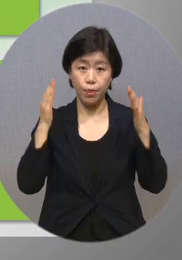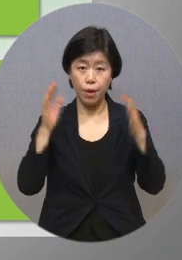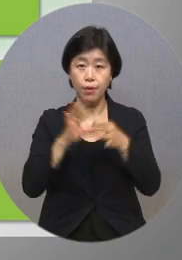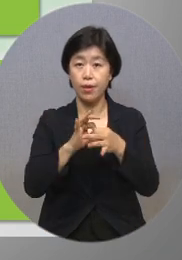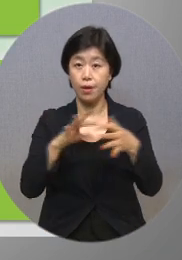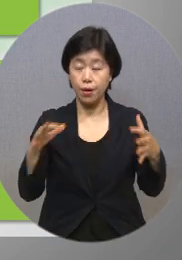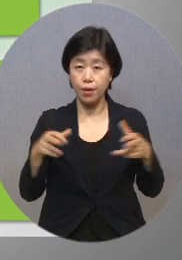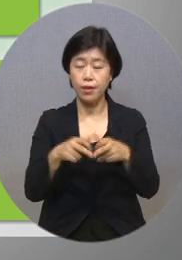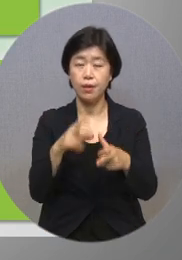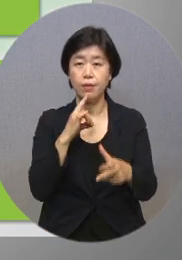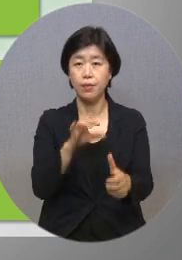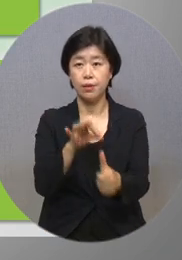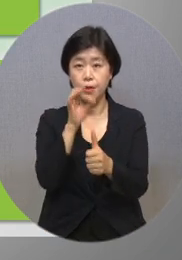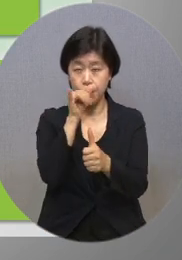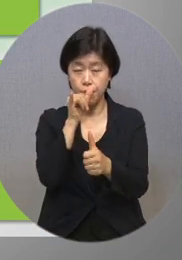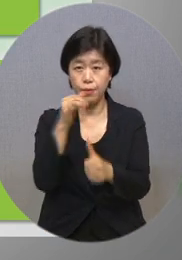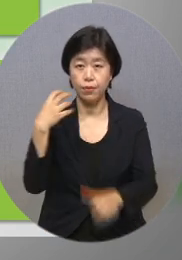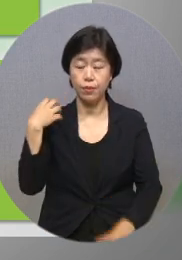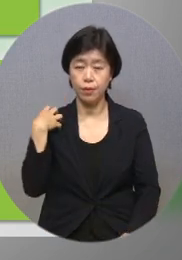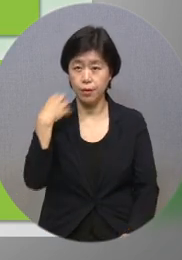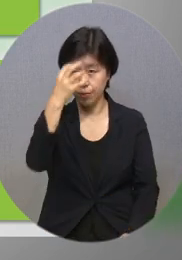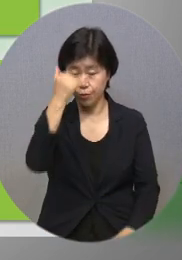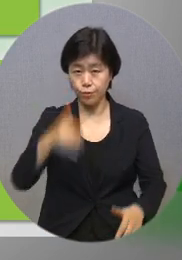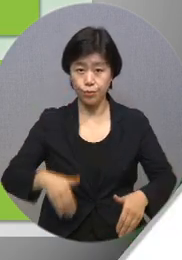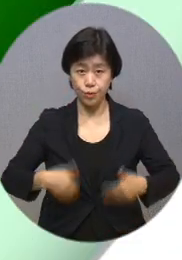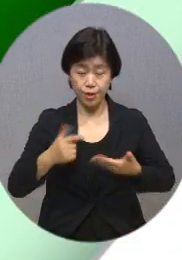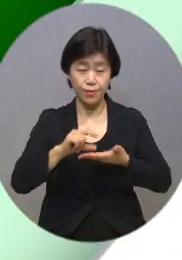채용하며 담당지사는 충남지사입니다.